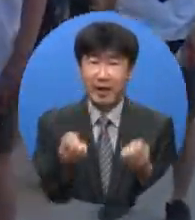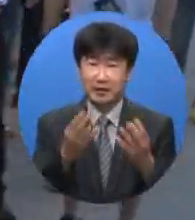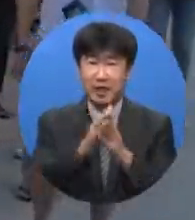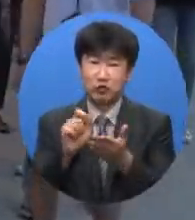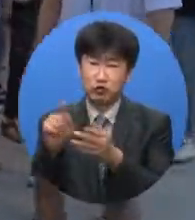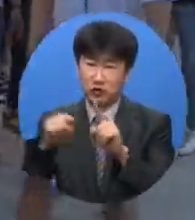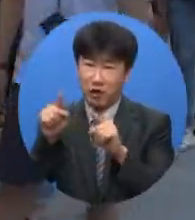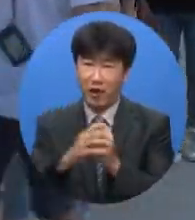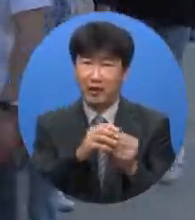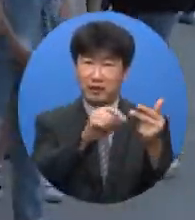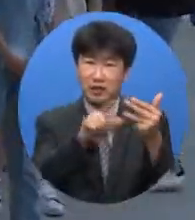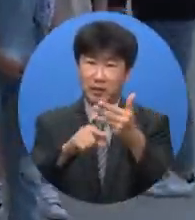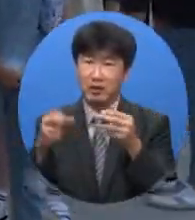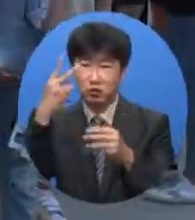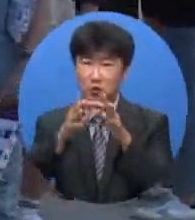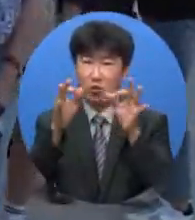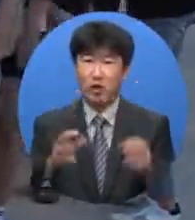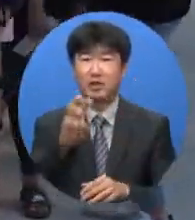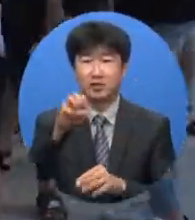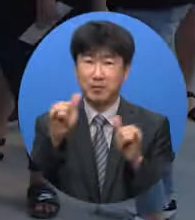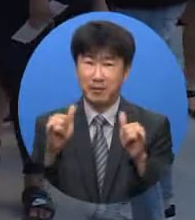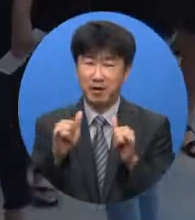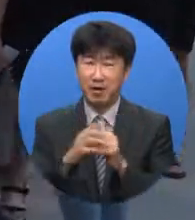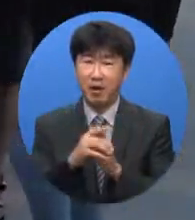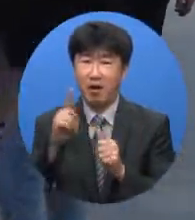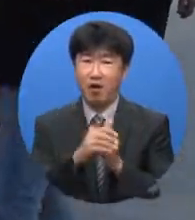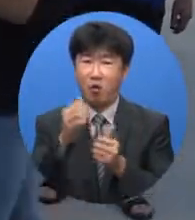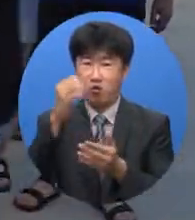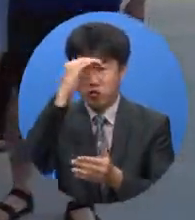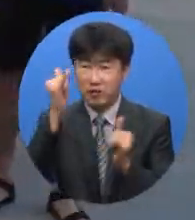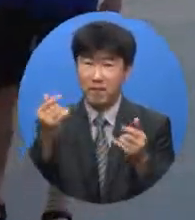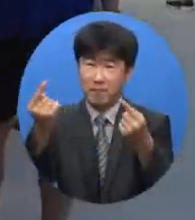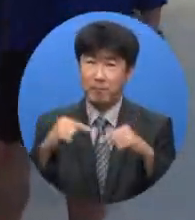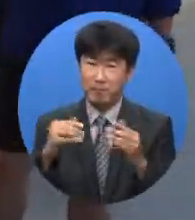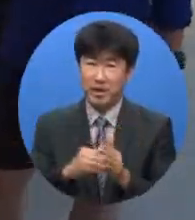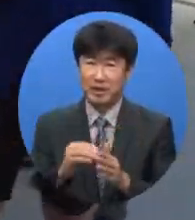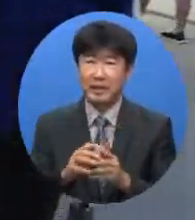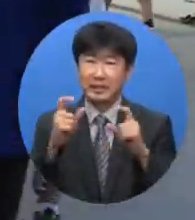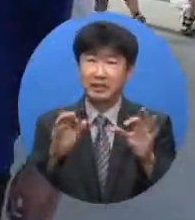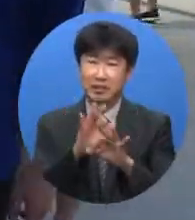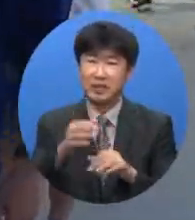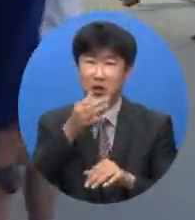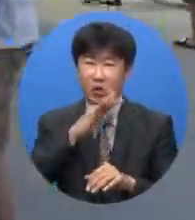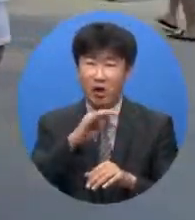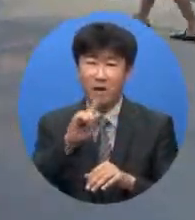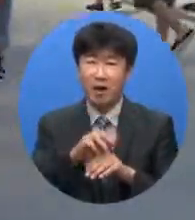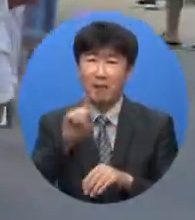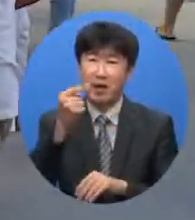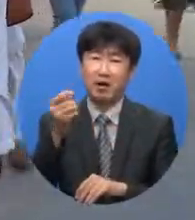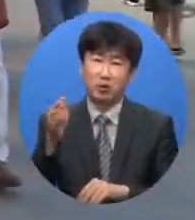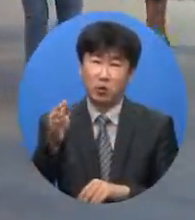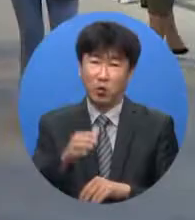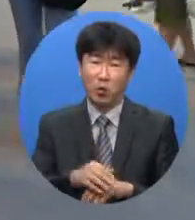축제와 축구대회가 이어진 7, 8월 두 달간 30여 만 명의 관광객이 합천을 찾았다며 이로 인한 지역경제 파급